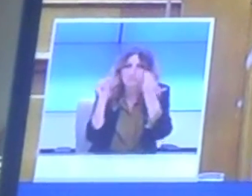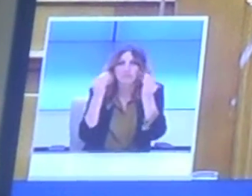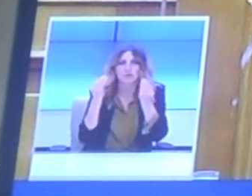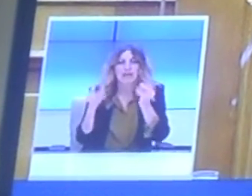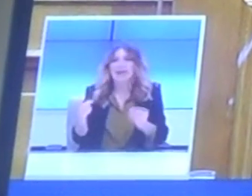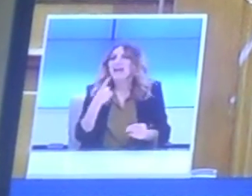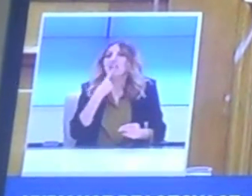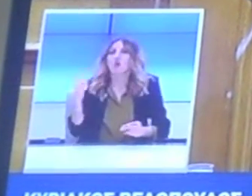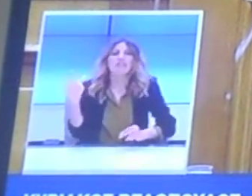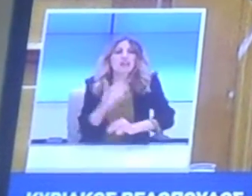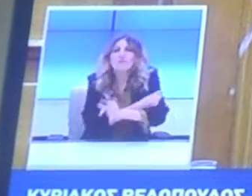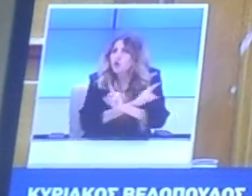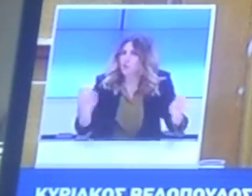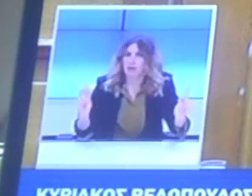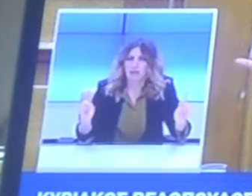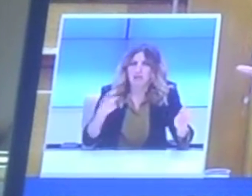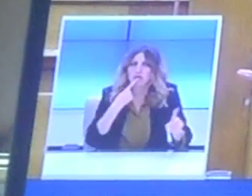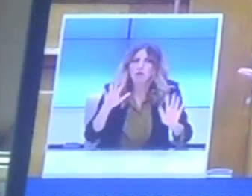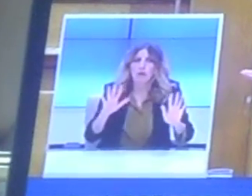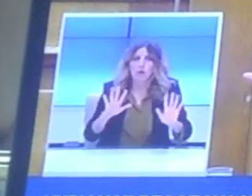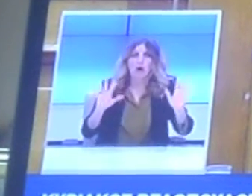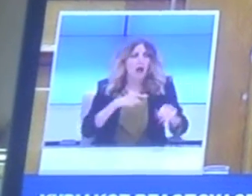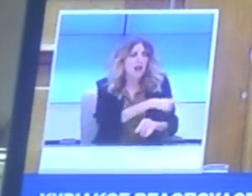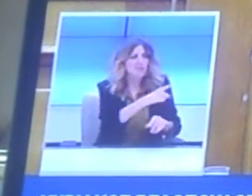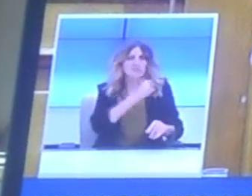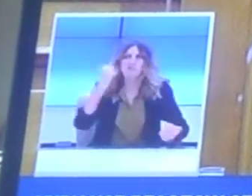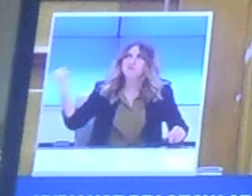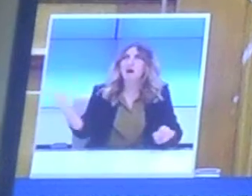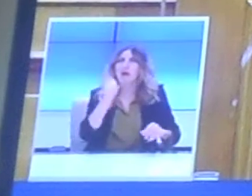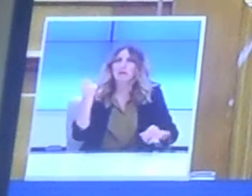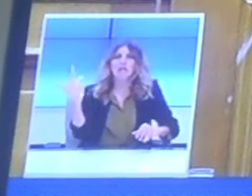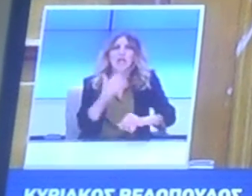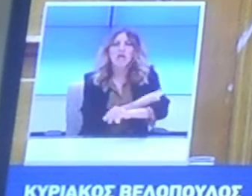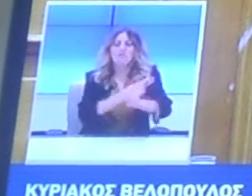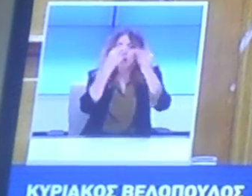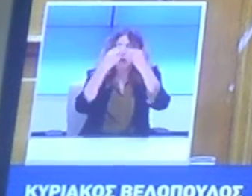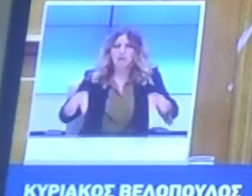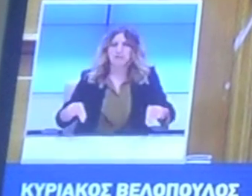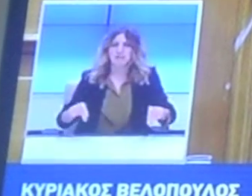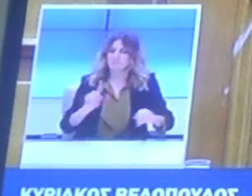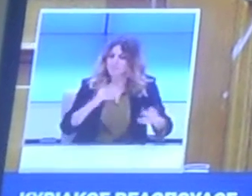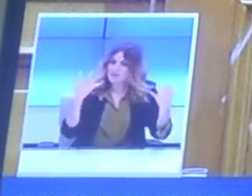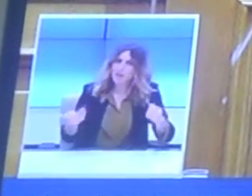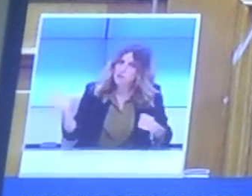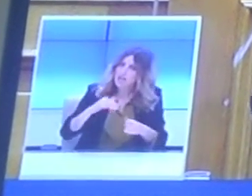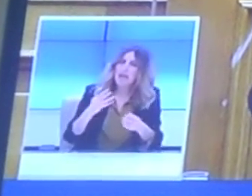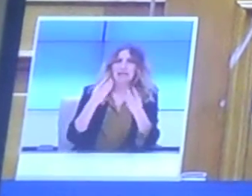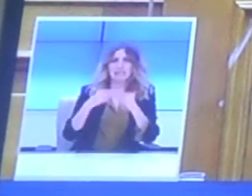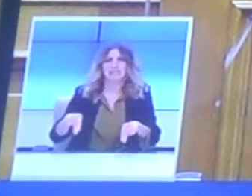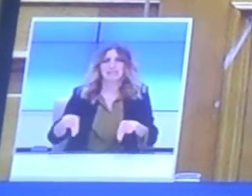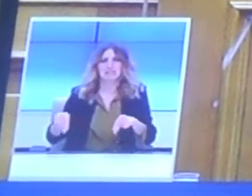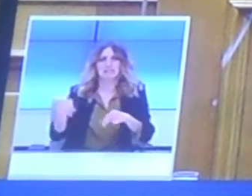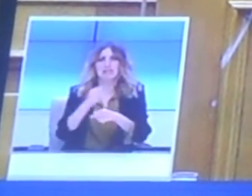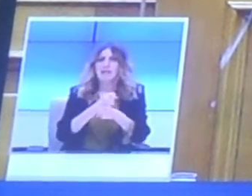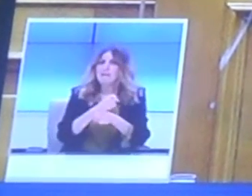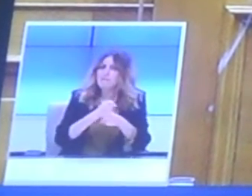άλλο. Ότι έχετε γίνει υπέρμαχοι του εμβολίου. Υπέρμαχοι. Δεν είναι η λύση το εμβόλιο. Υπάρχουν και άλλες λύσεις. Τα φάρμακα, το φάρμακο υπάρχουν.